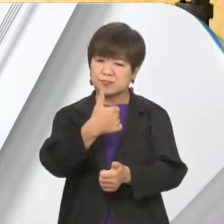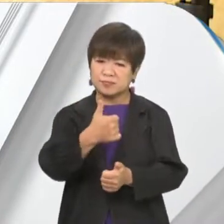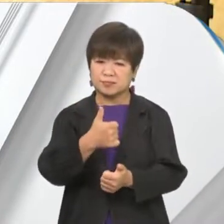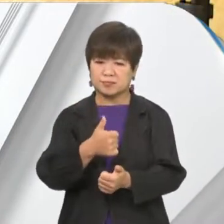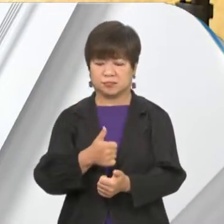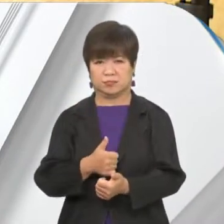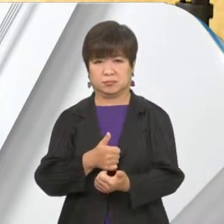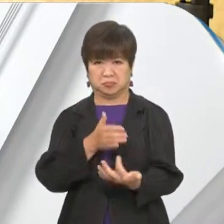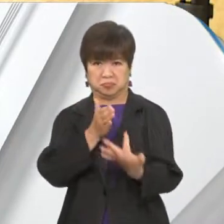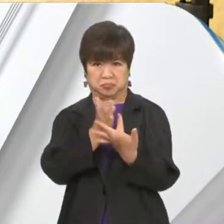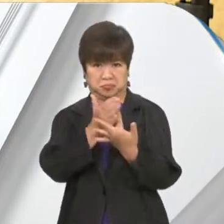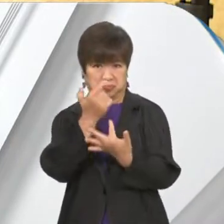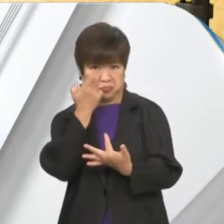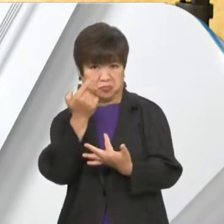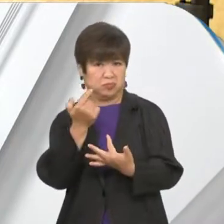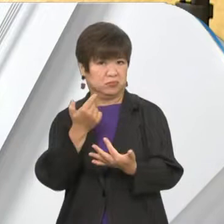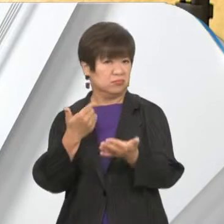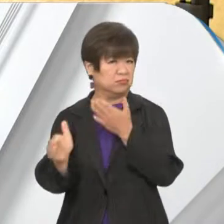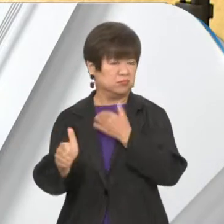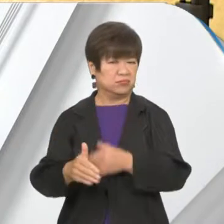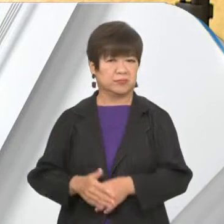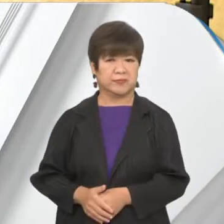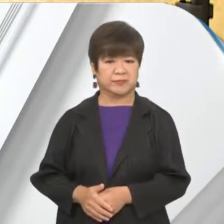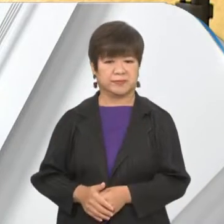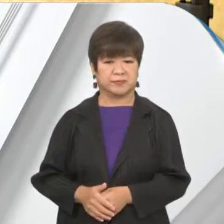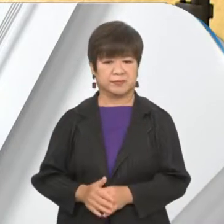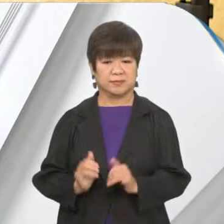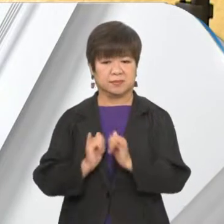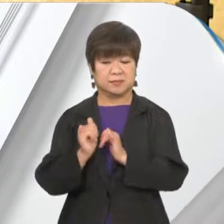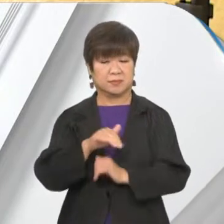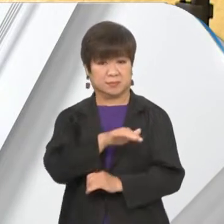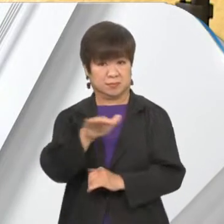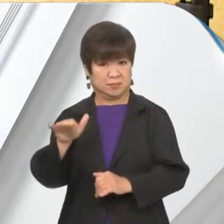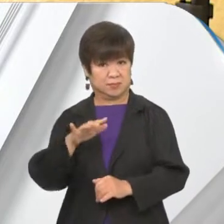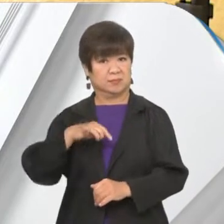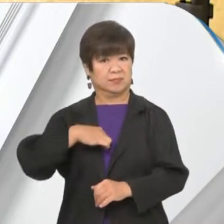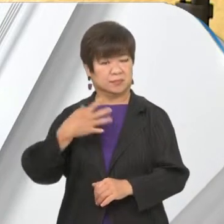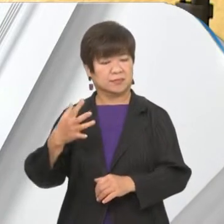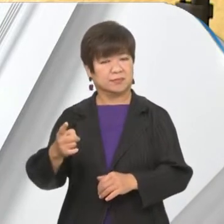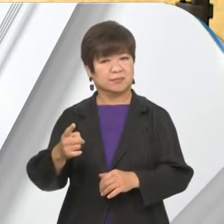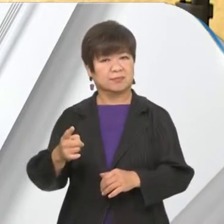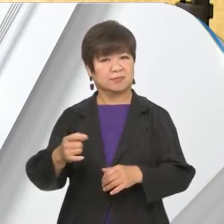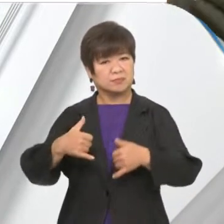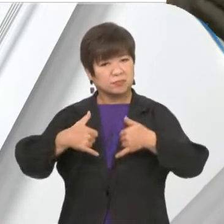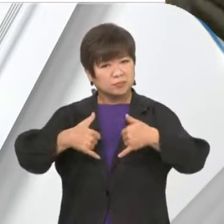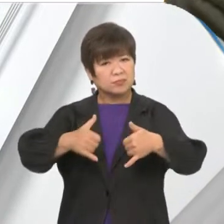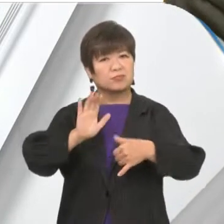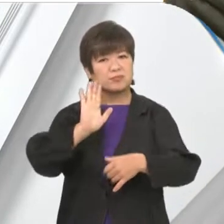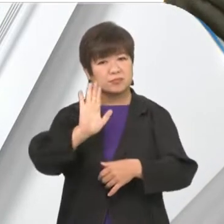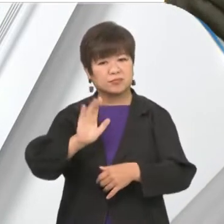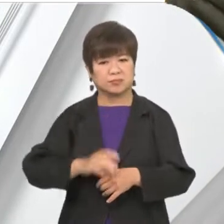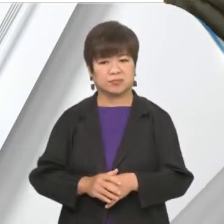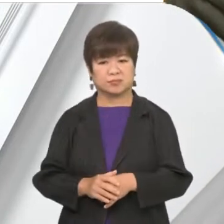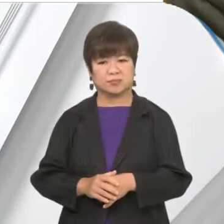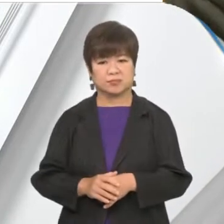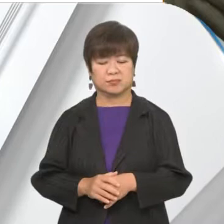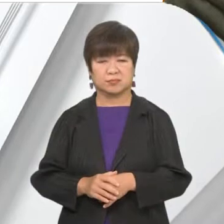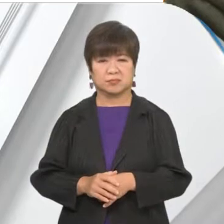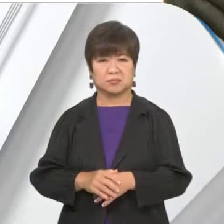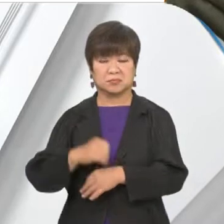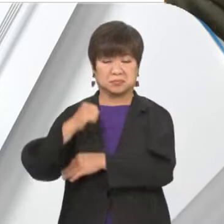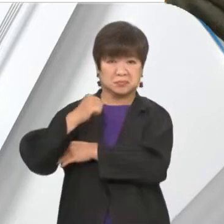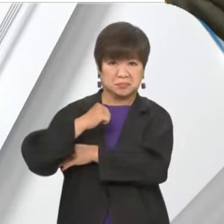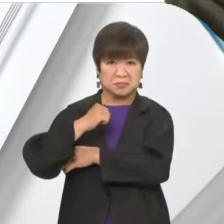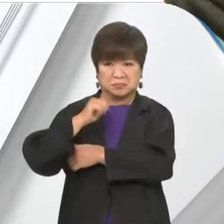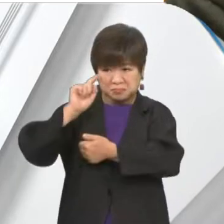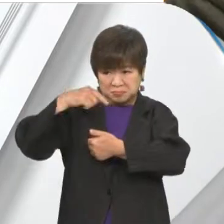模式合概念太多。 民间自然有民间行路行出这条路的方法，不是跟那些寄托，而能